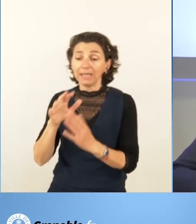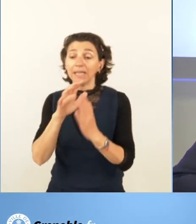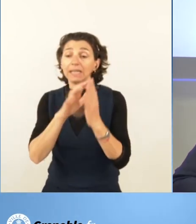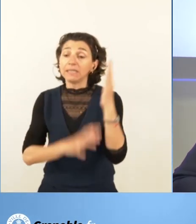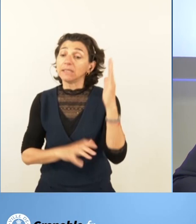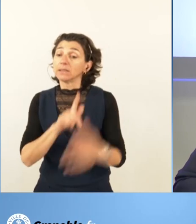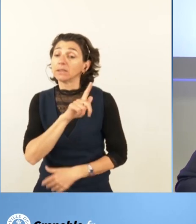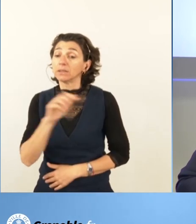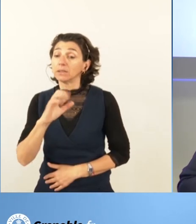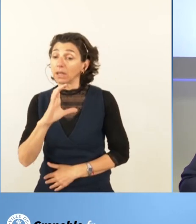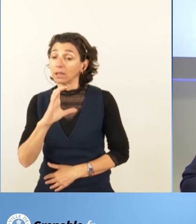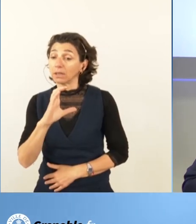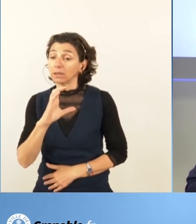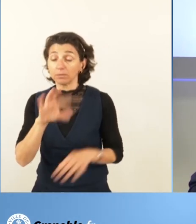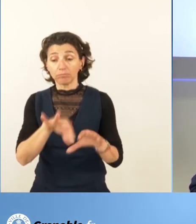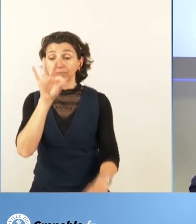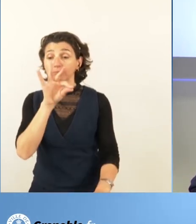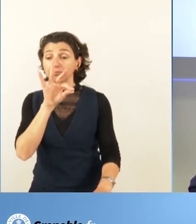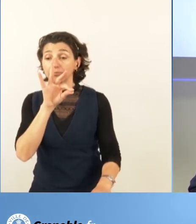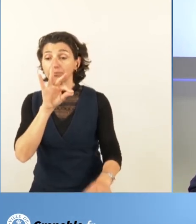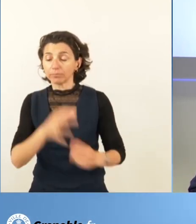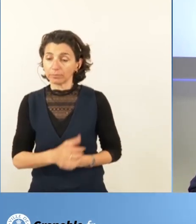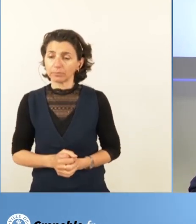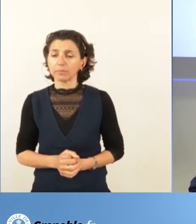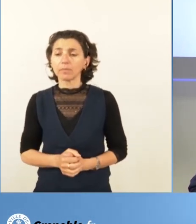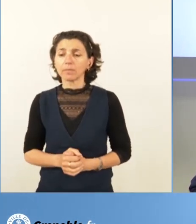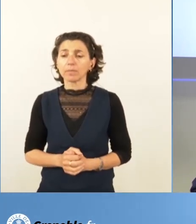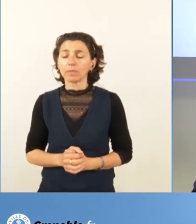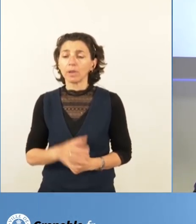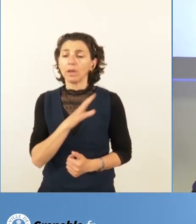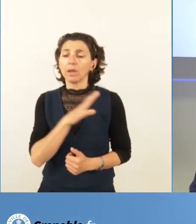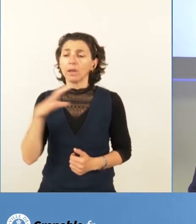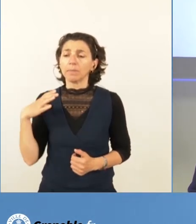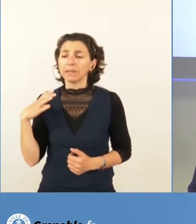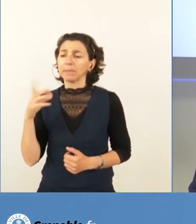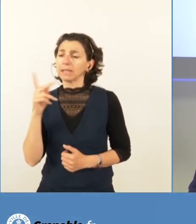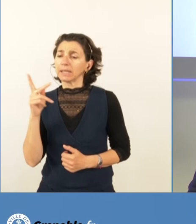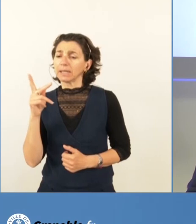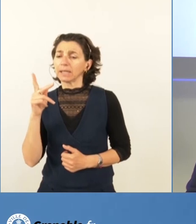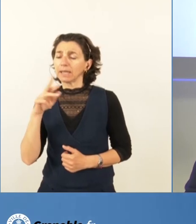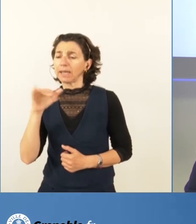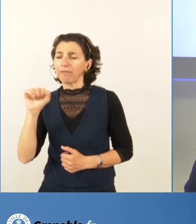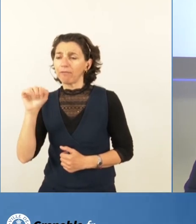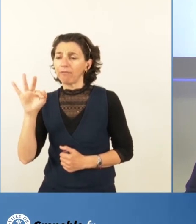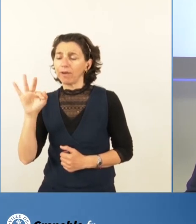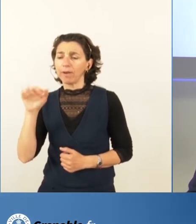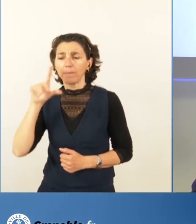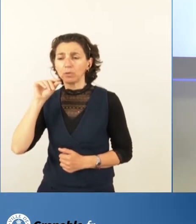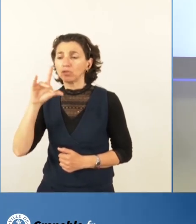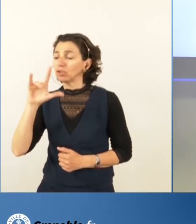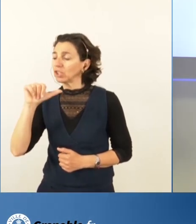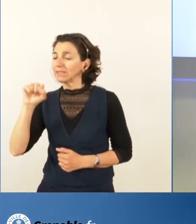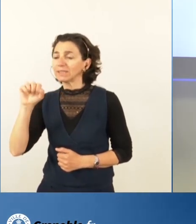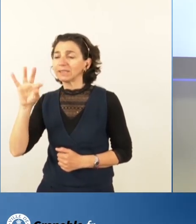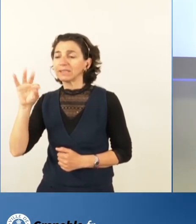élu je félicite donc Madame Krief et Monsieur Chastagner et je les invite à me rejoindre pour que je puisse